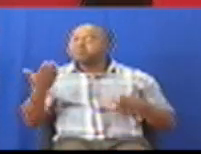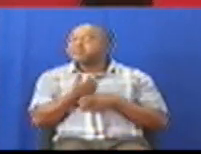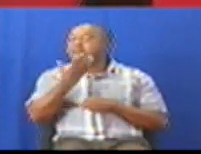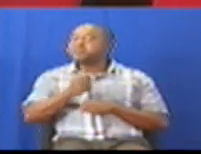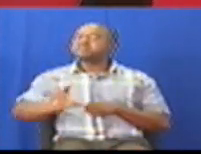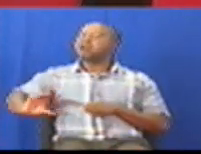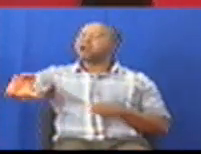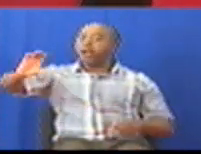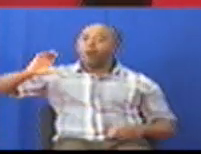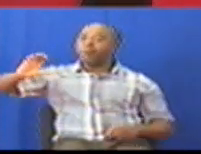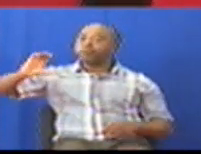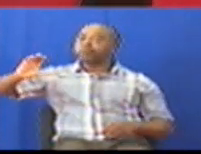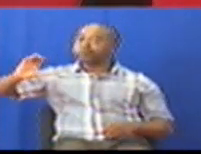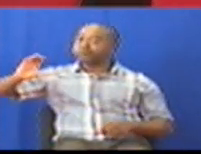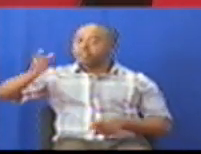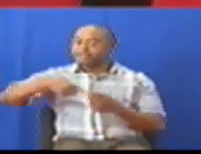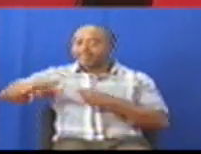kutosha katika elimu.